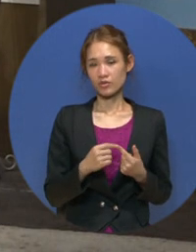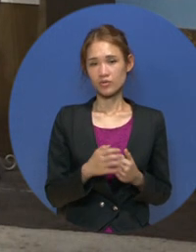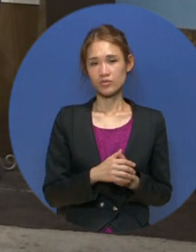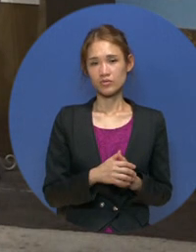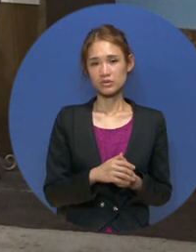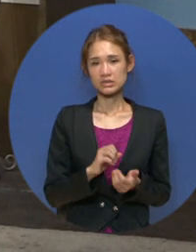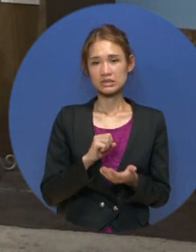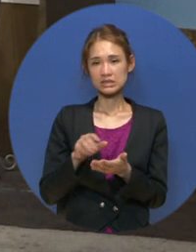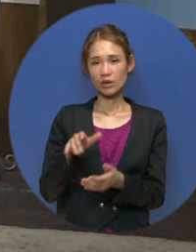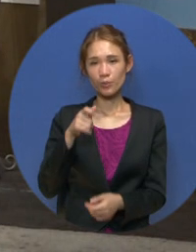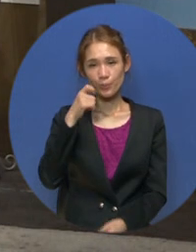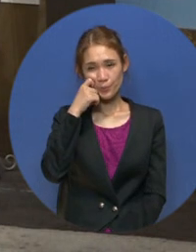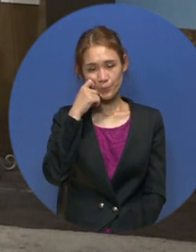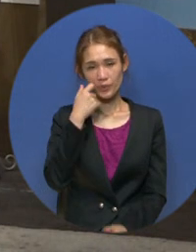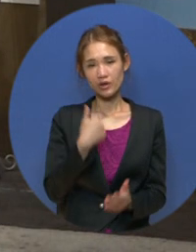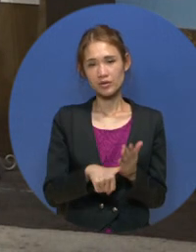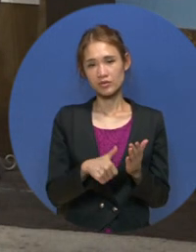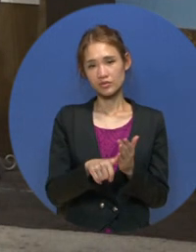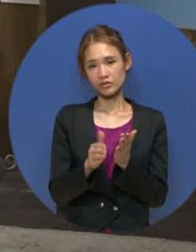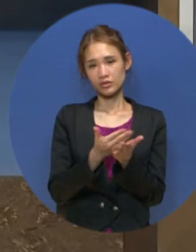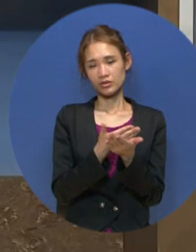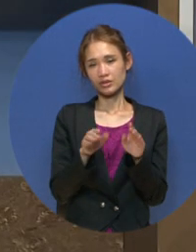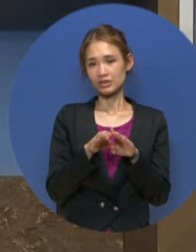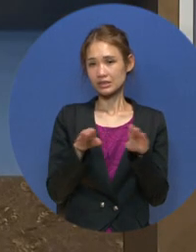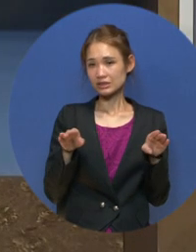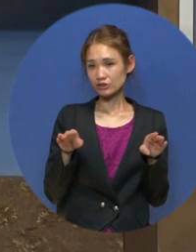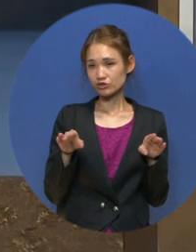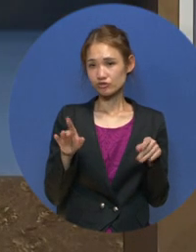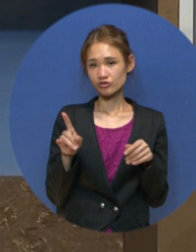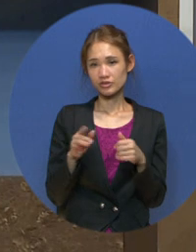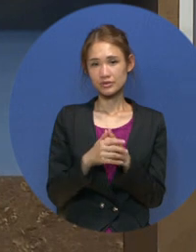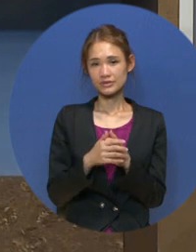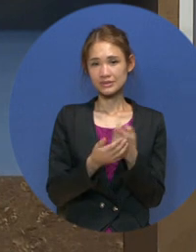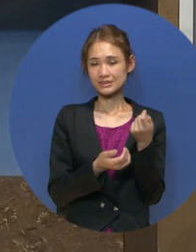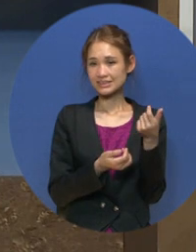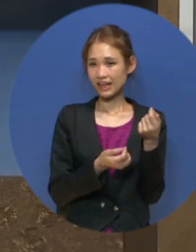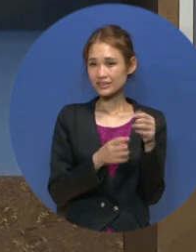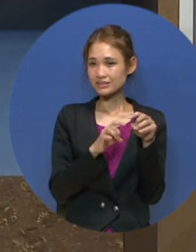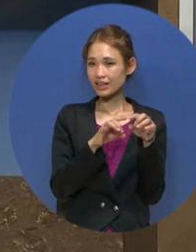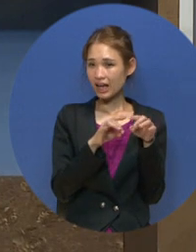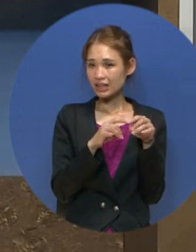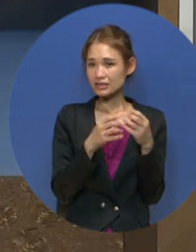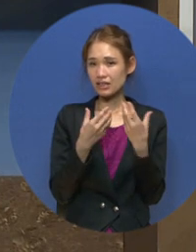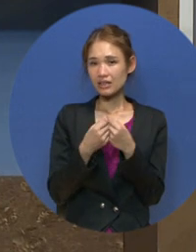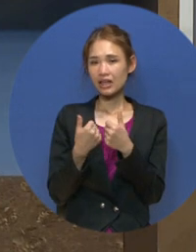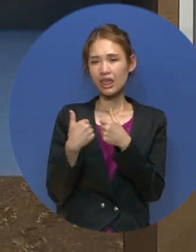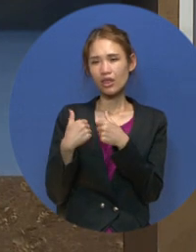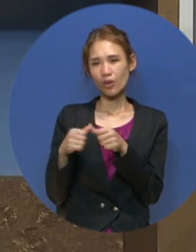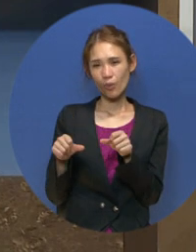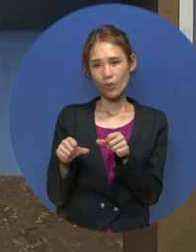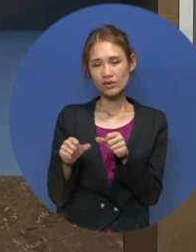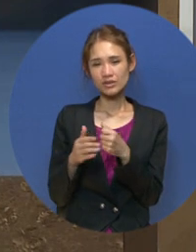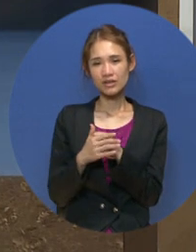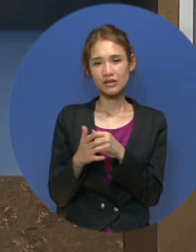없는 물품, 기증할 수 있는 네. 물품을 나누는 기준에서 네. 그 소형 가전 같은 경우에는 좀 고장 나거나 네. 이런